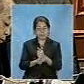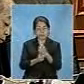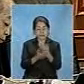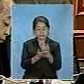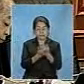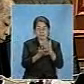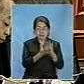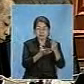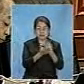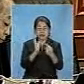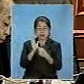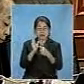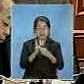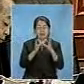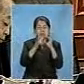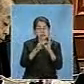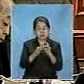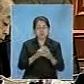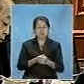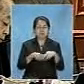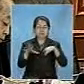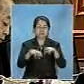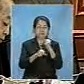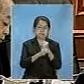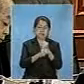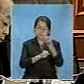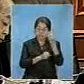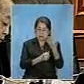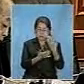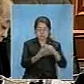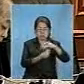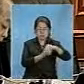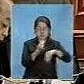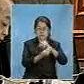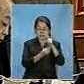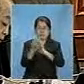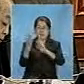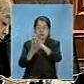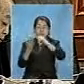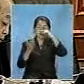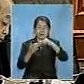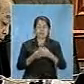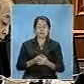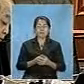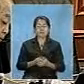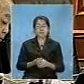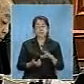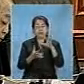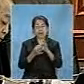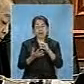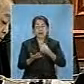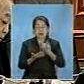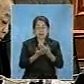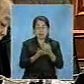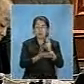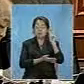นสำคัญที่เป็นองค์ประกอบของการบริหารเสถียรภาพทางเศรษฐกิจของประเทศในขณะเดียวกันพระราชบัญญัติเงิน